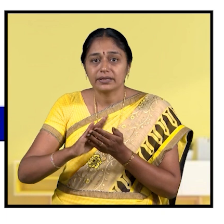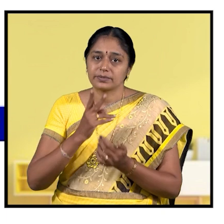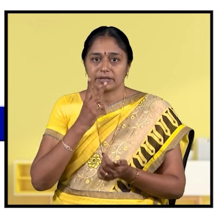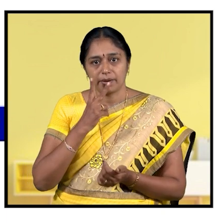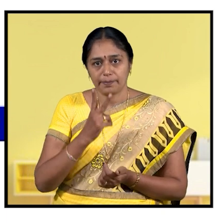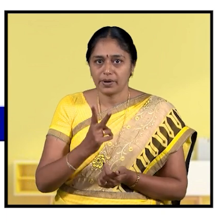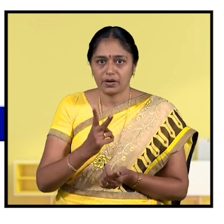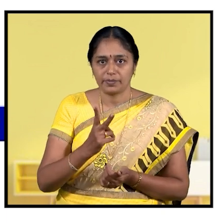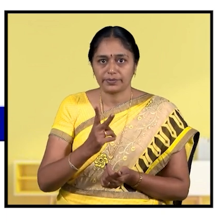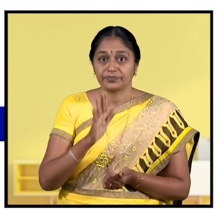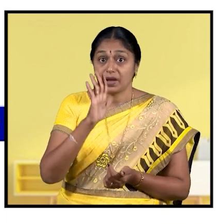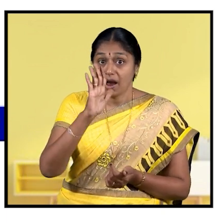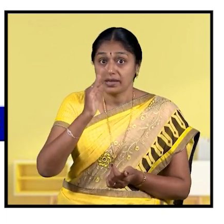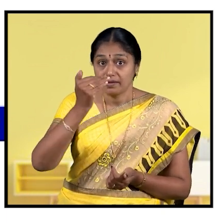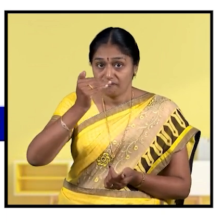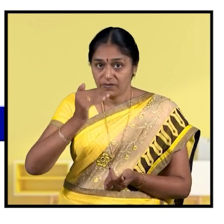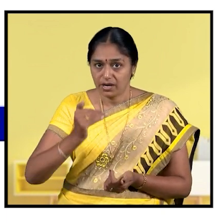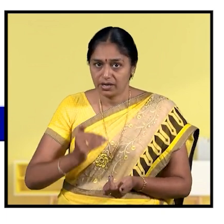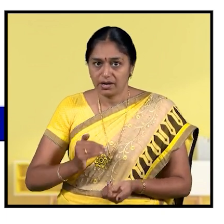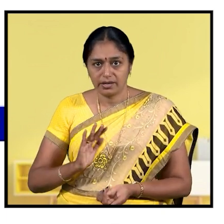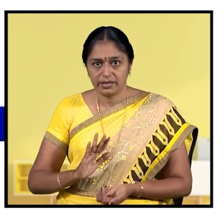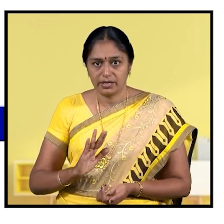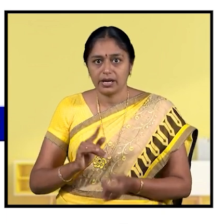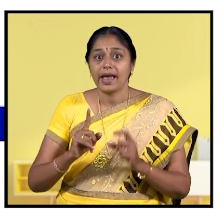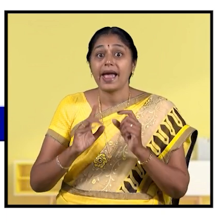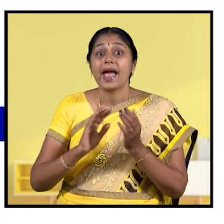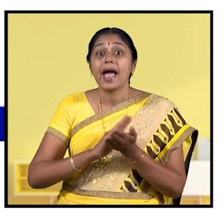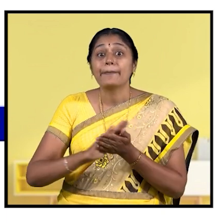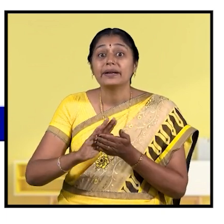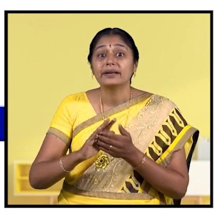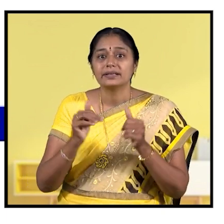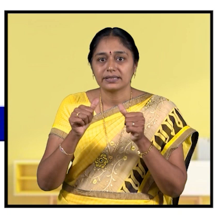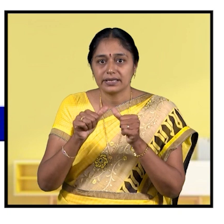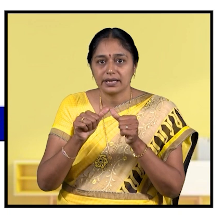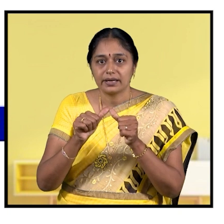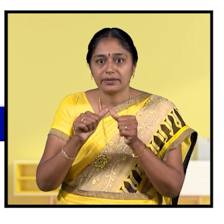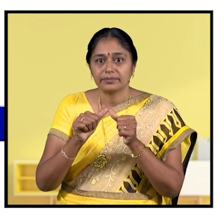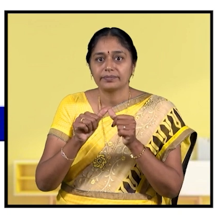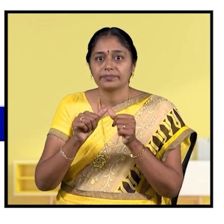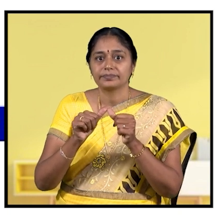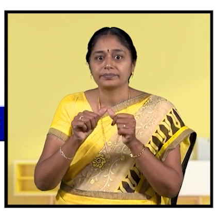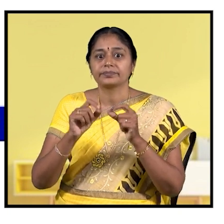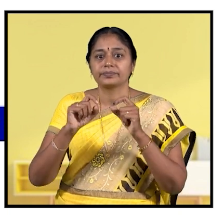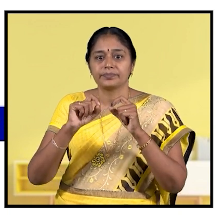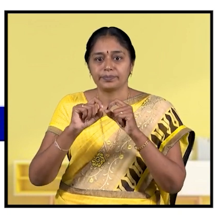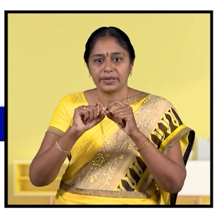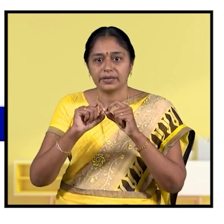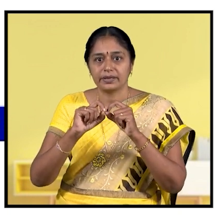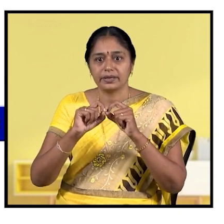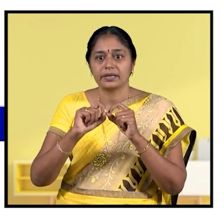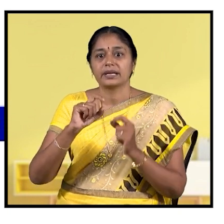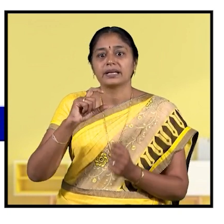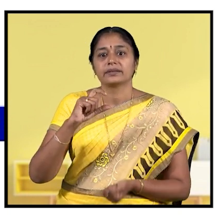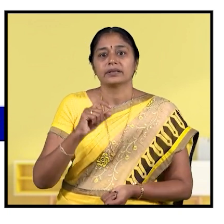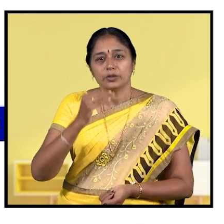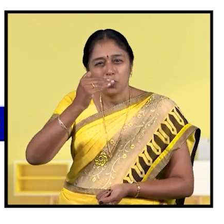இந்த ஹெப்பாட்டைட்டிஸ் நோயில் வந்து 5 ரகம் இருக்குது. ஒன்று ஹெப்பாட்டைட்டிஸ் ஏ, பி, சி, டிஇ. இந்த ஹெப்பாட்டைட்டிஸ் ஏயும்